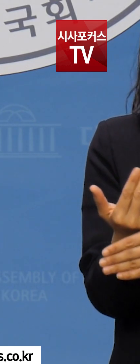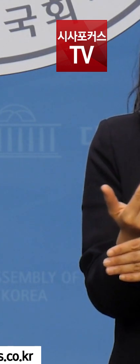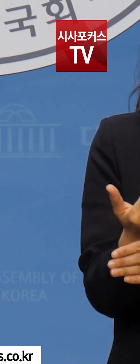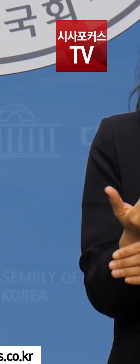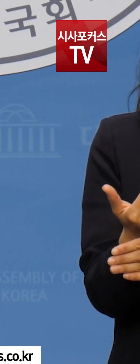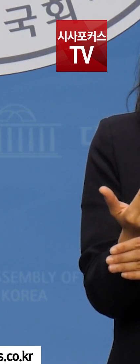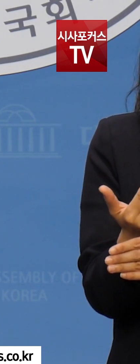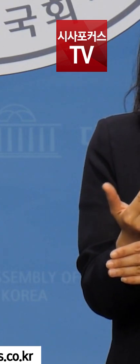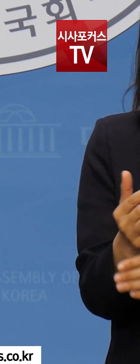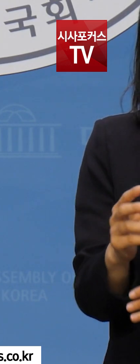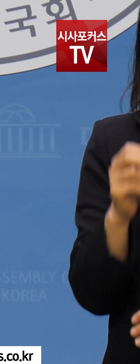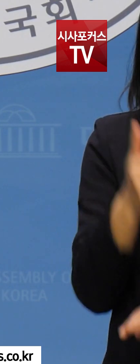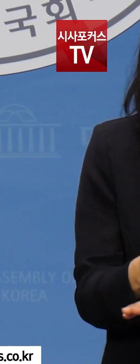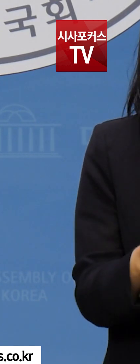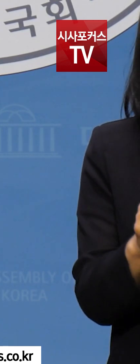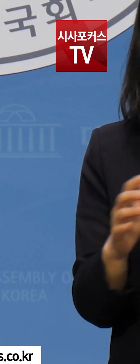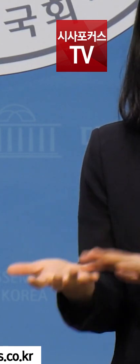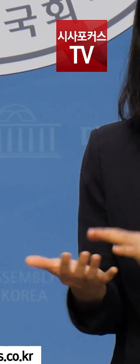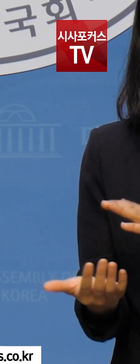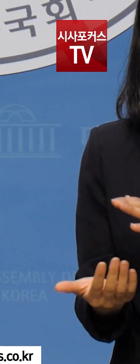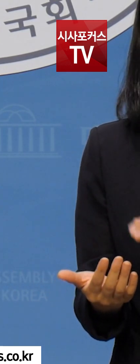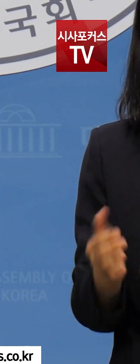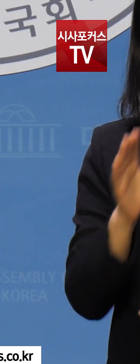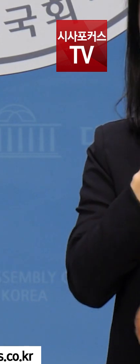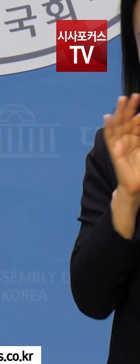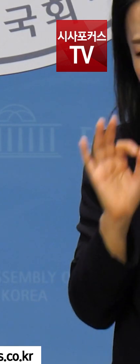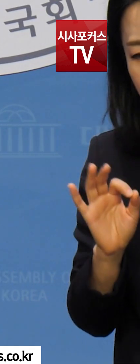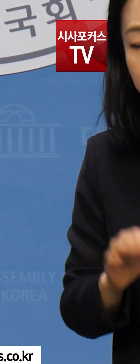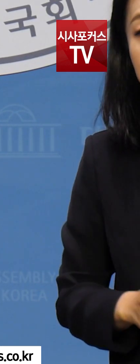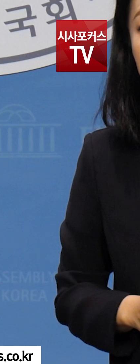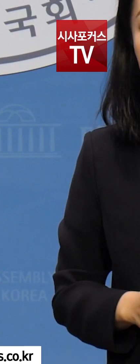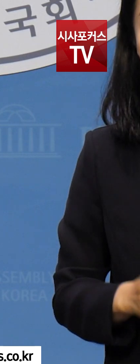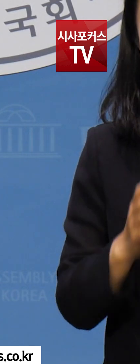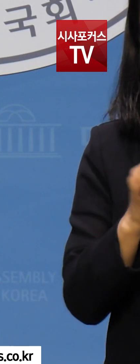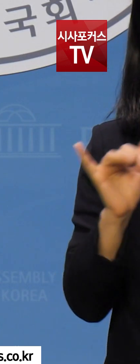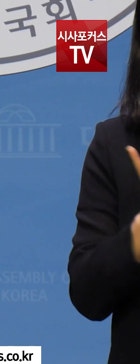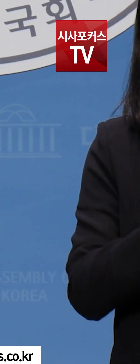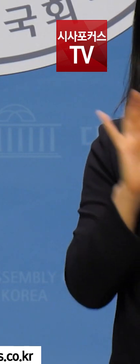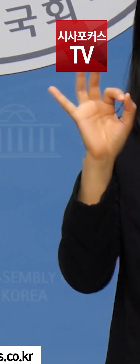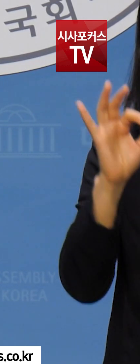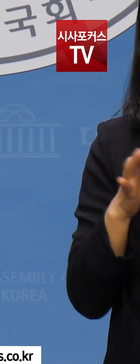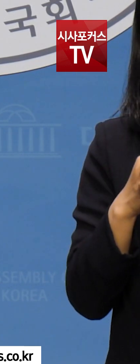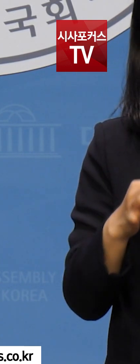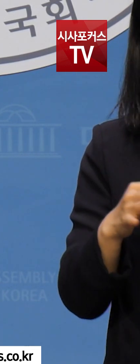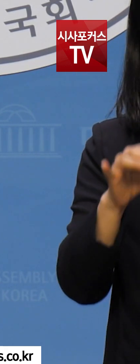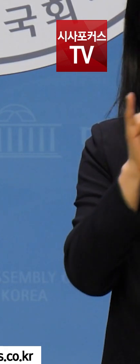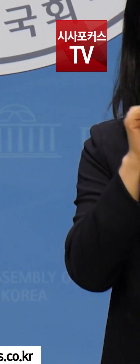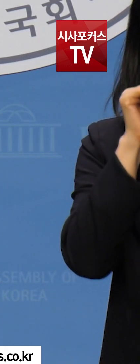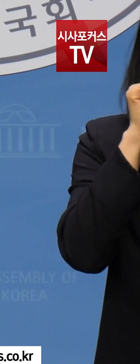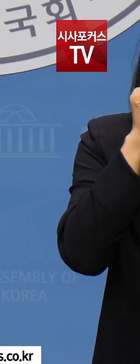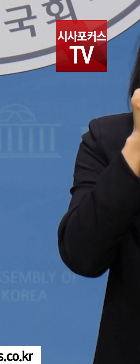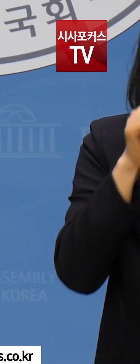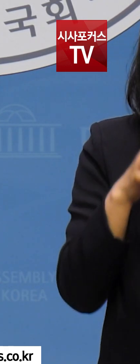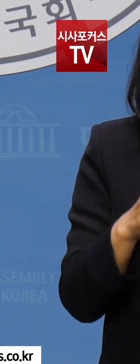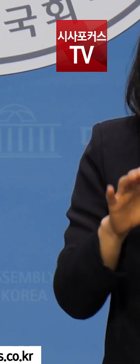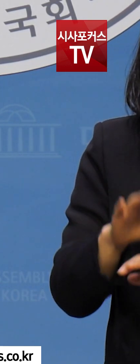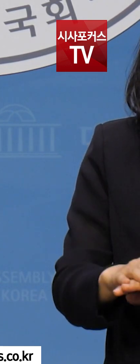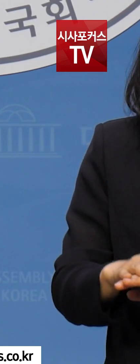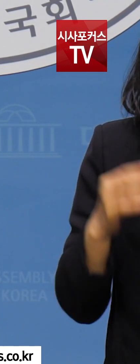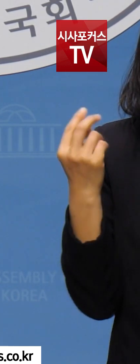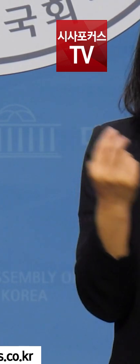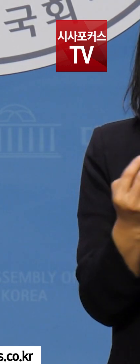대규모 인명피해가 발생한 것은 본질적으로 인재입니다. 배터리 보강 방식